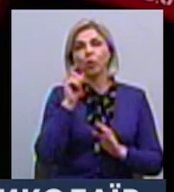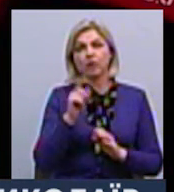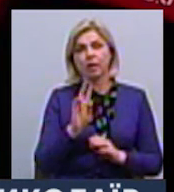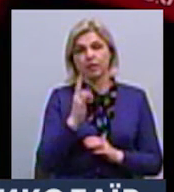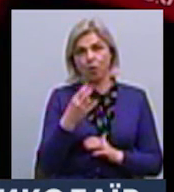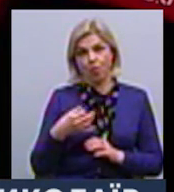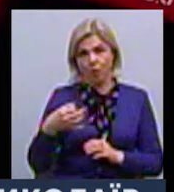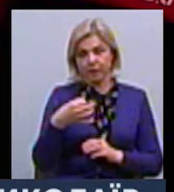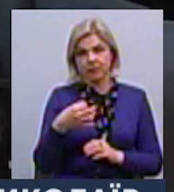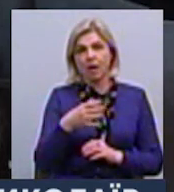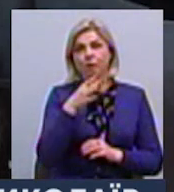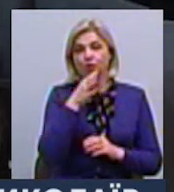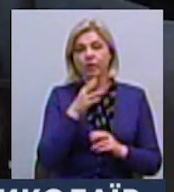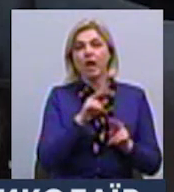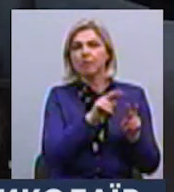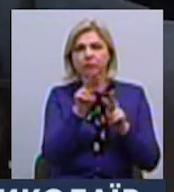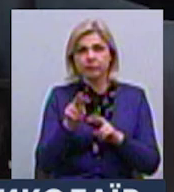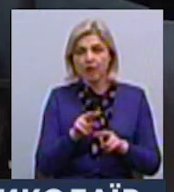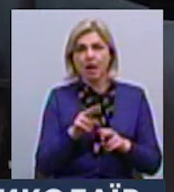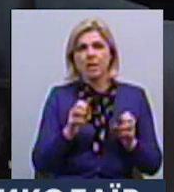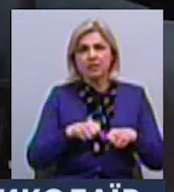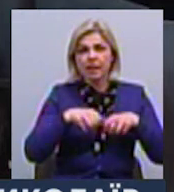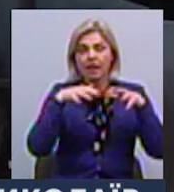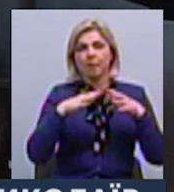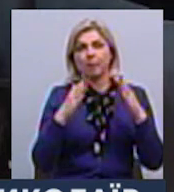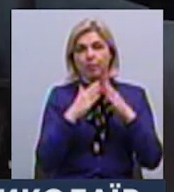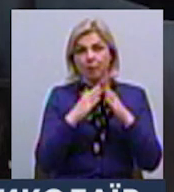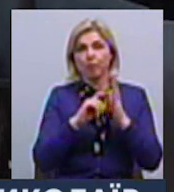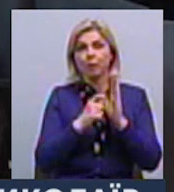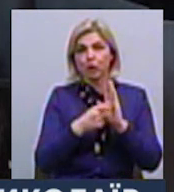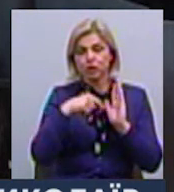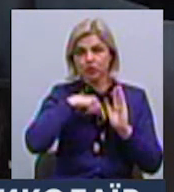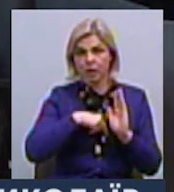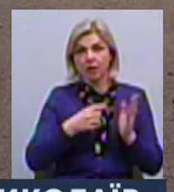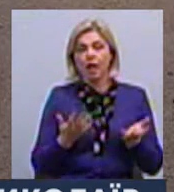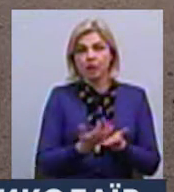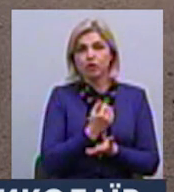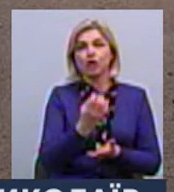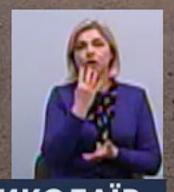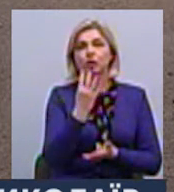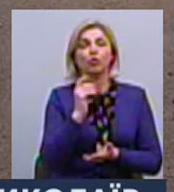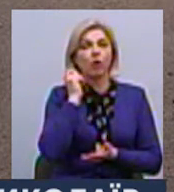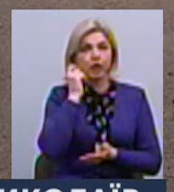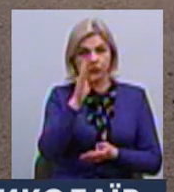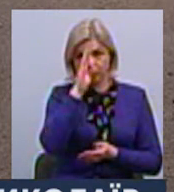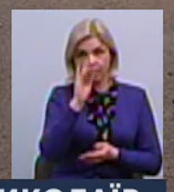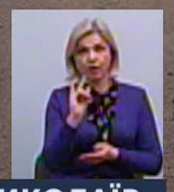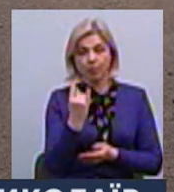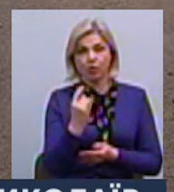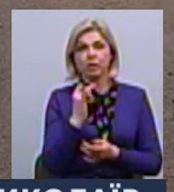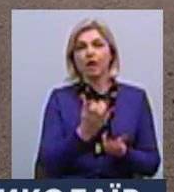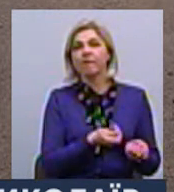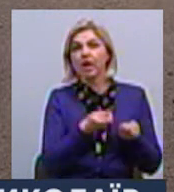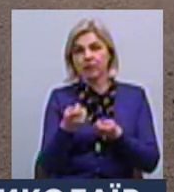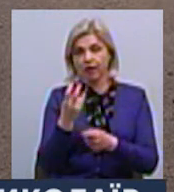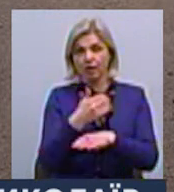Миколаївській області. Під час розвідки в задимленому приміщенні рятувальники виявили 4-річного непритомного хлопчика та винесли на вулицю.